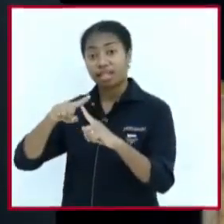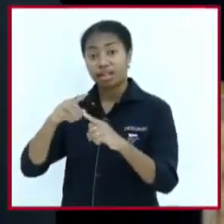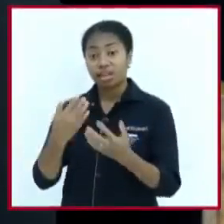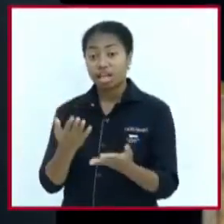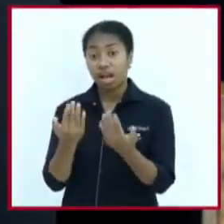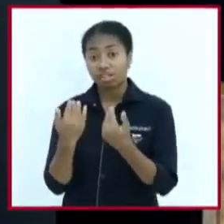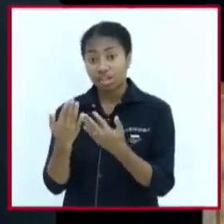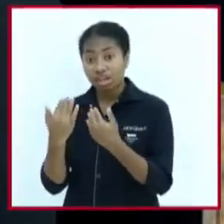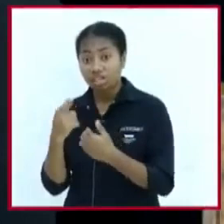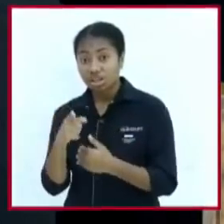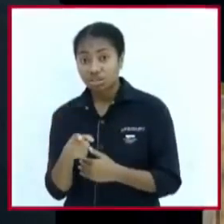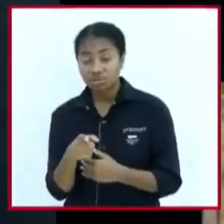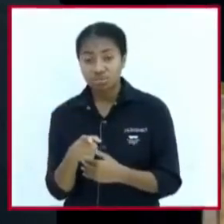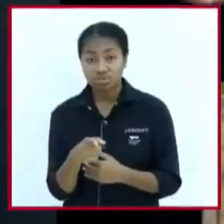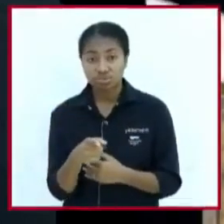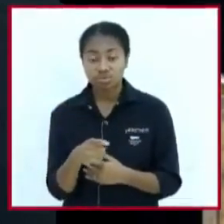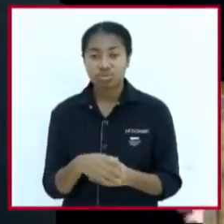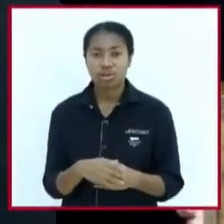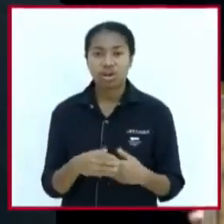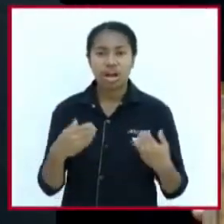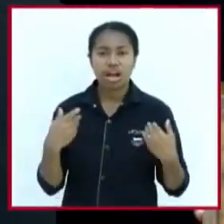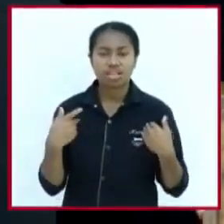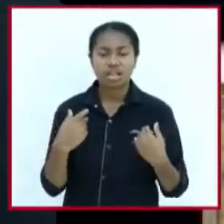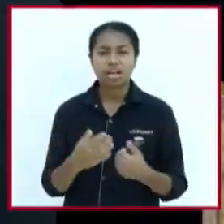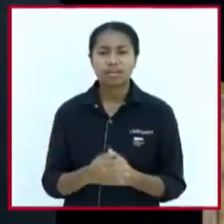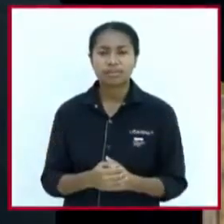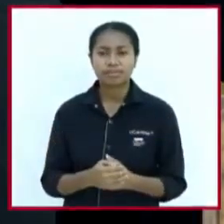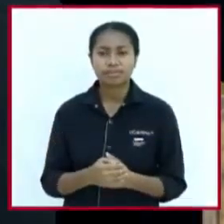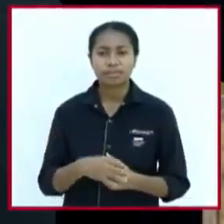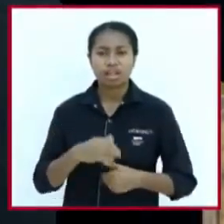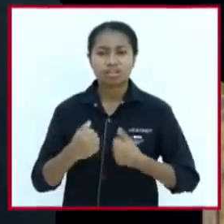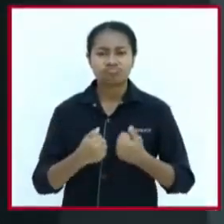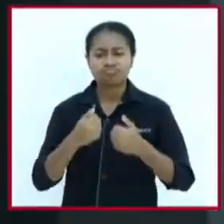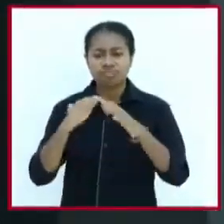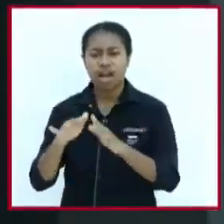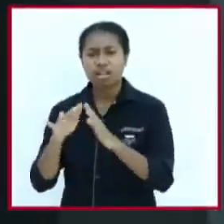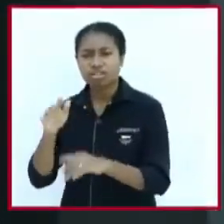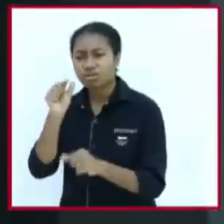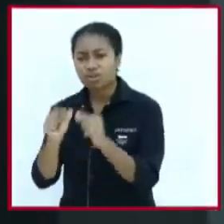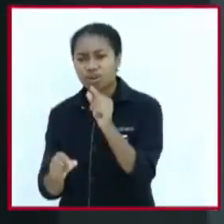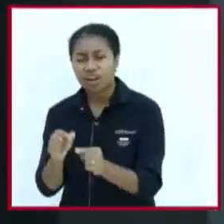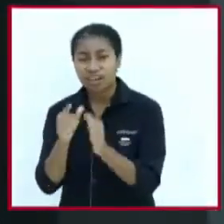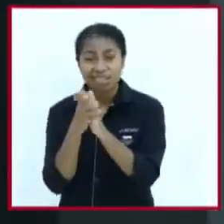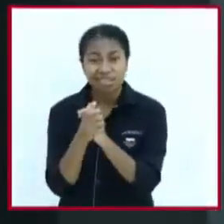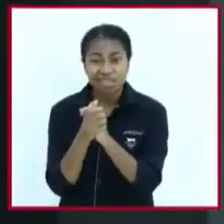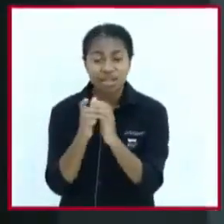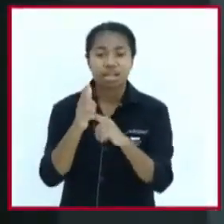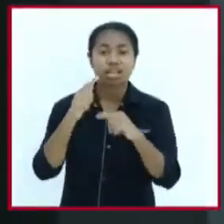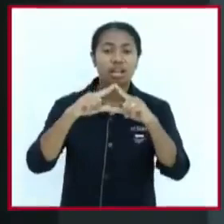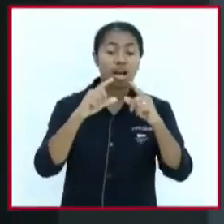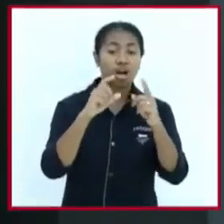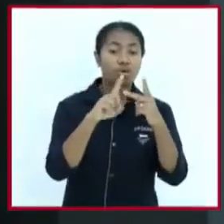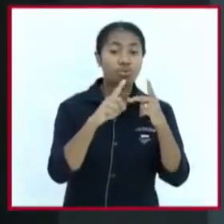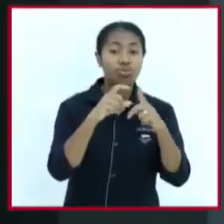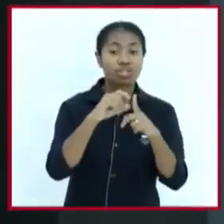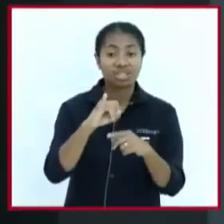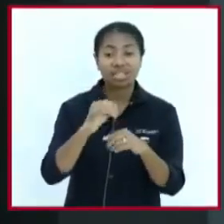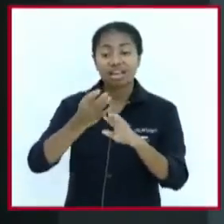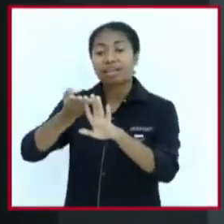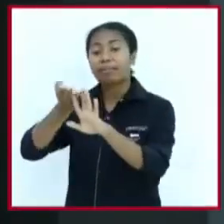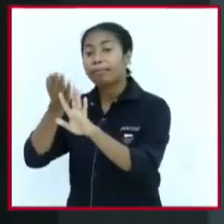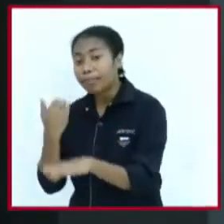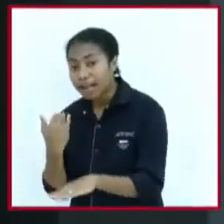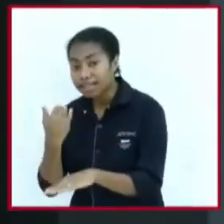terjadilah gelombang kemurtadan banyak orang Kristen Yahudi yang akhirnya balik lagi